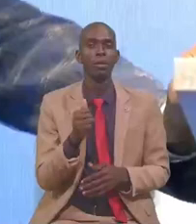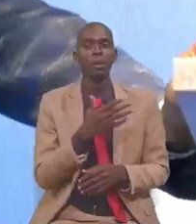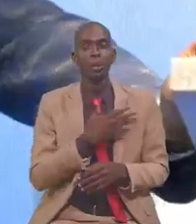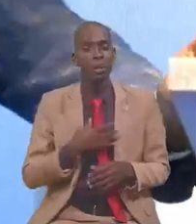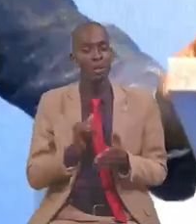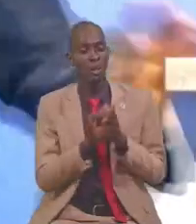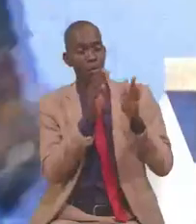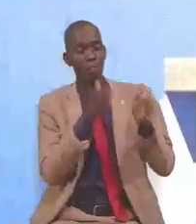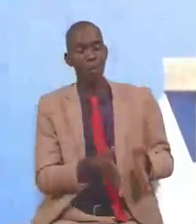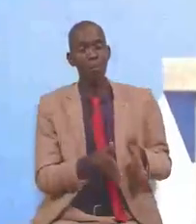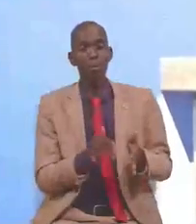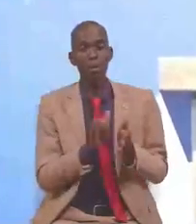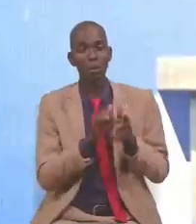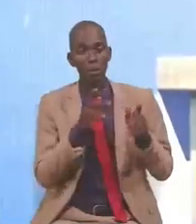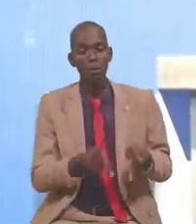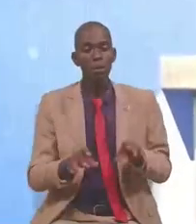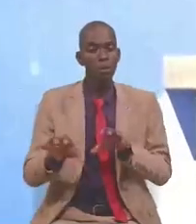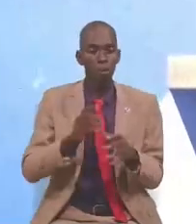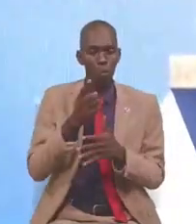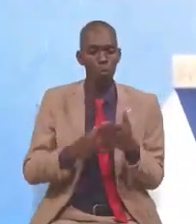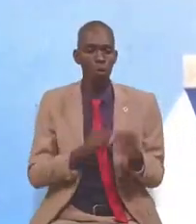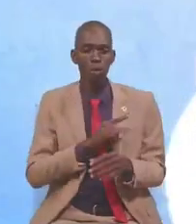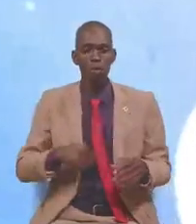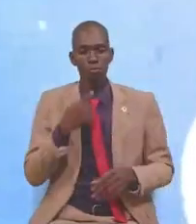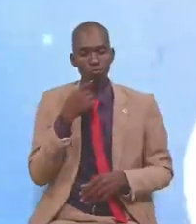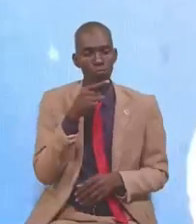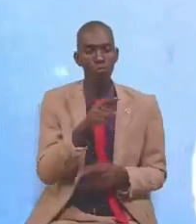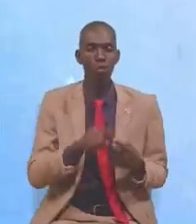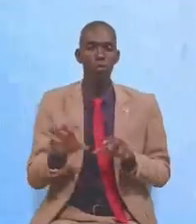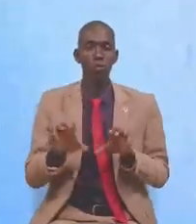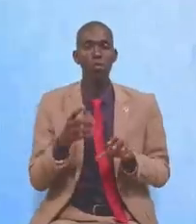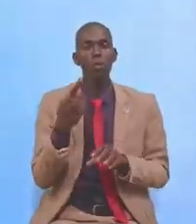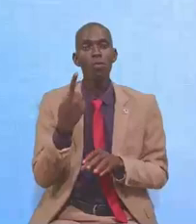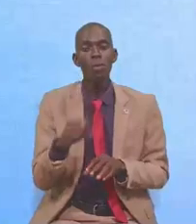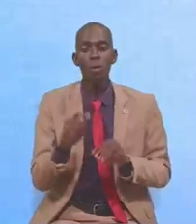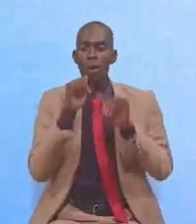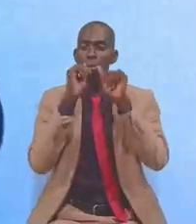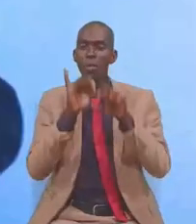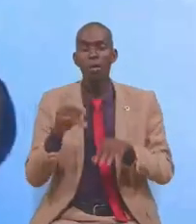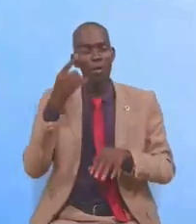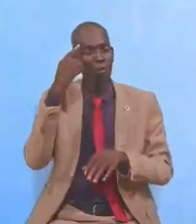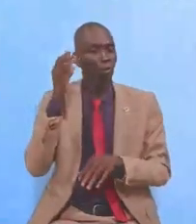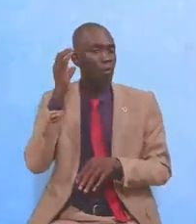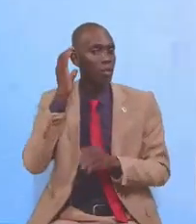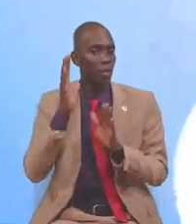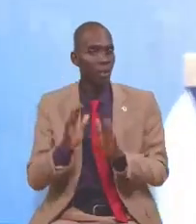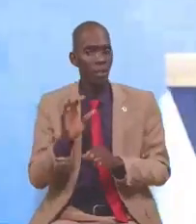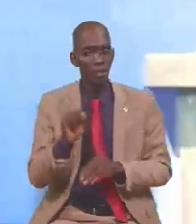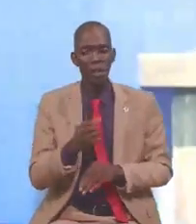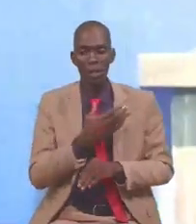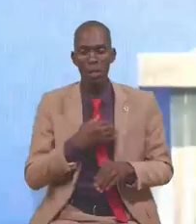et elle a fait ce que le Seigneur a dit. La bénédiction en plénitude pour ceux